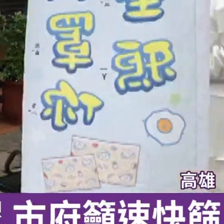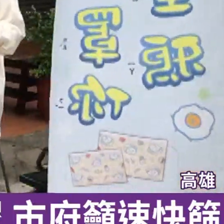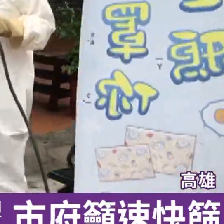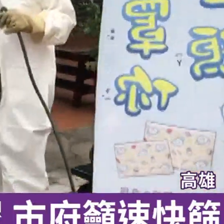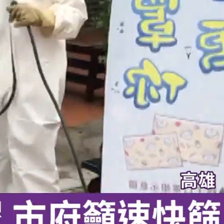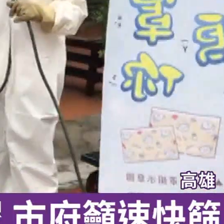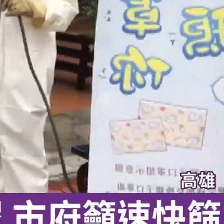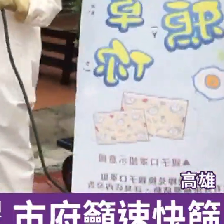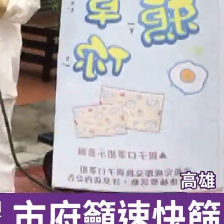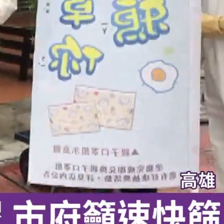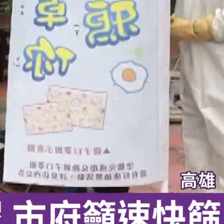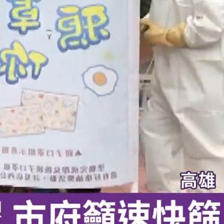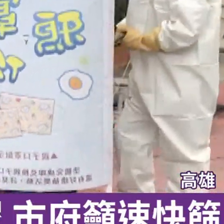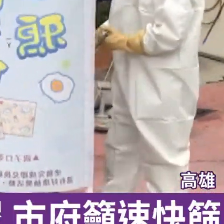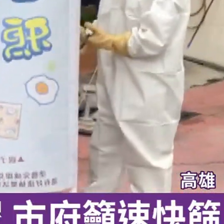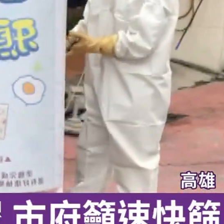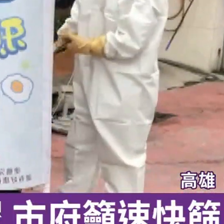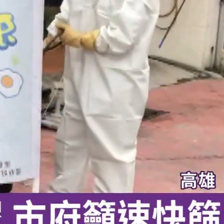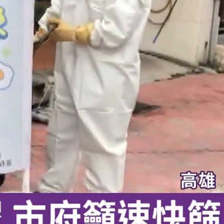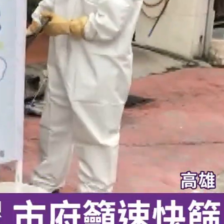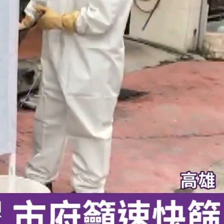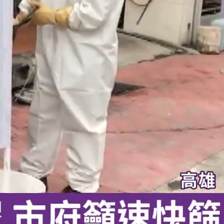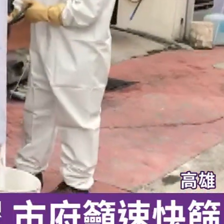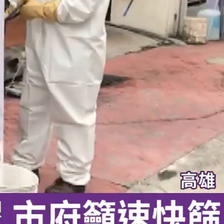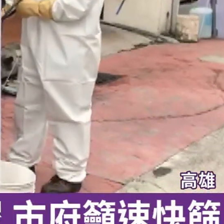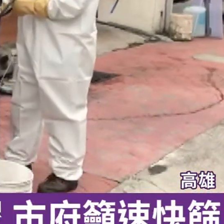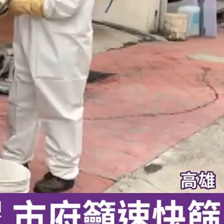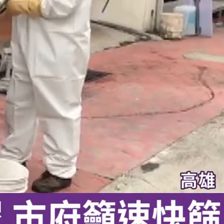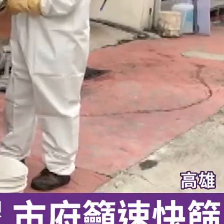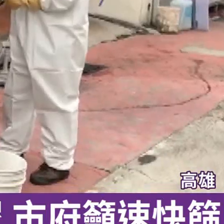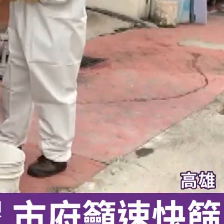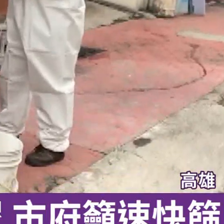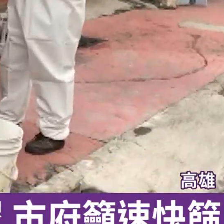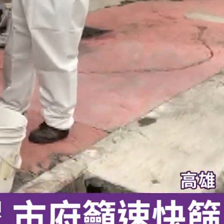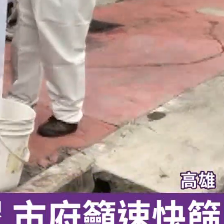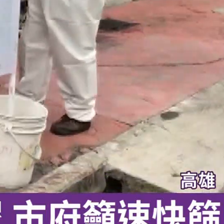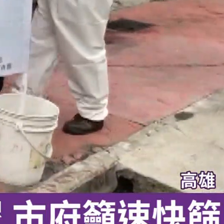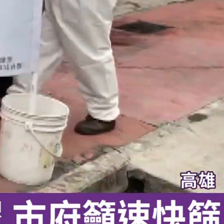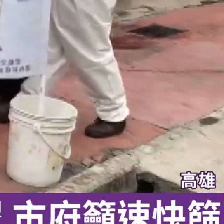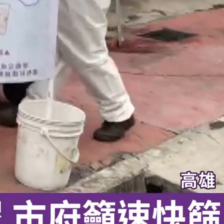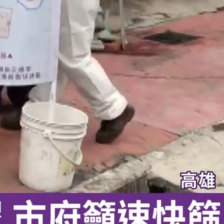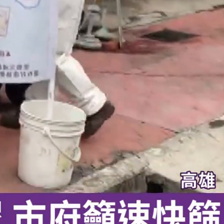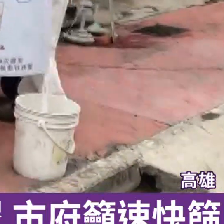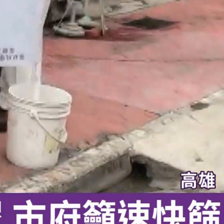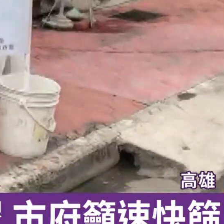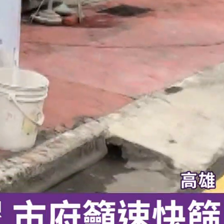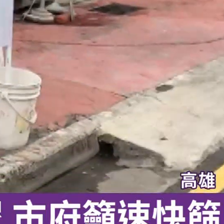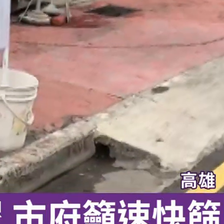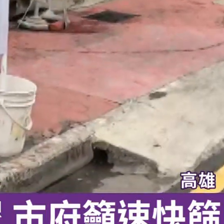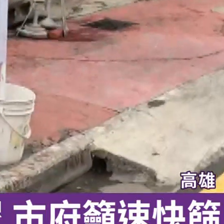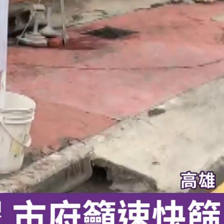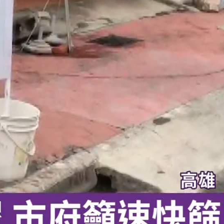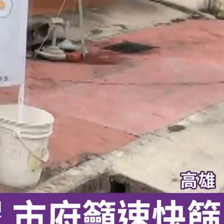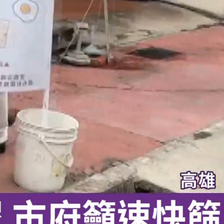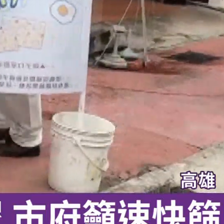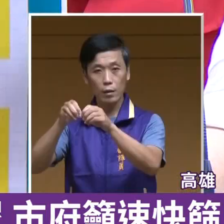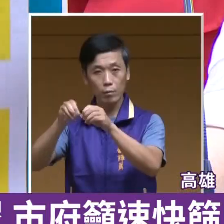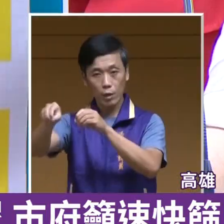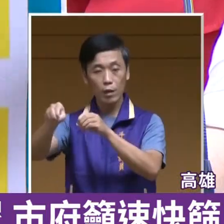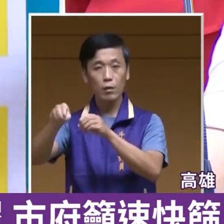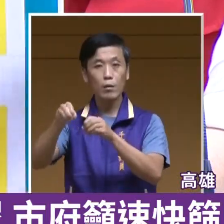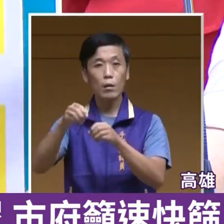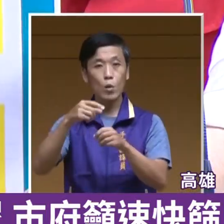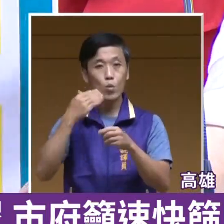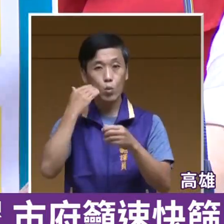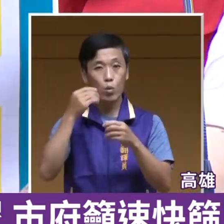店的顾客很多，市府提醒5月18到5月31号曾到过这家早餐店的民众，有异状赶快前往快筛。